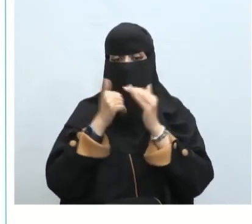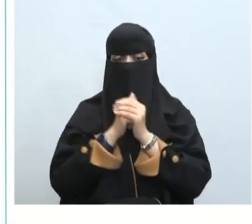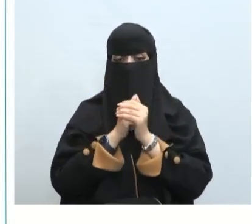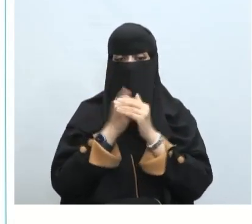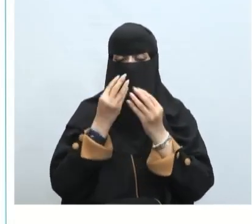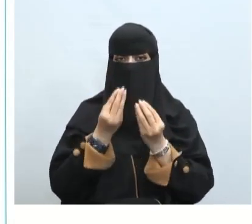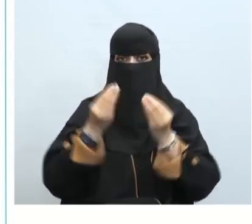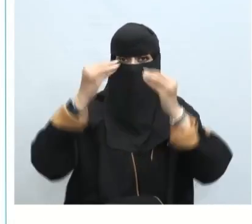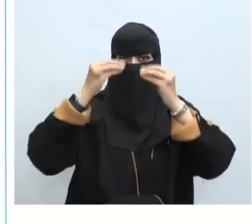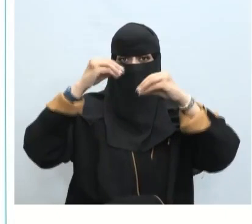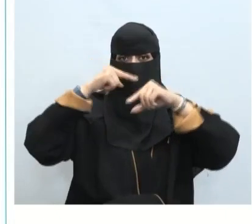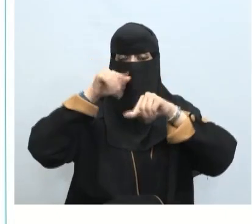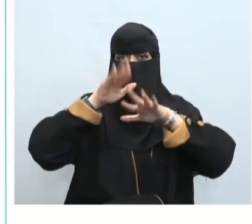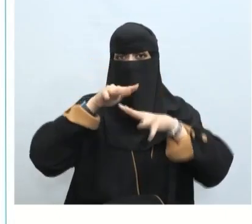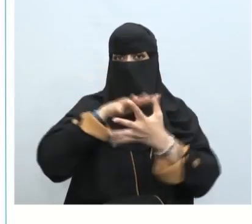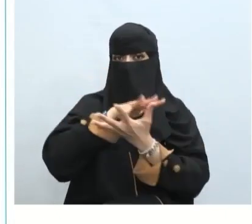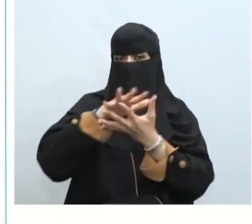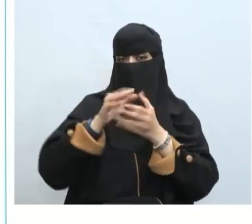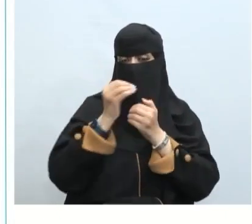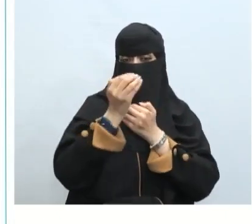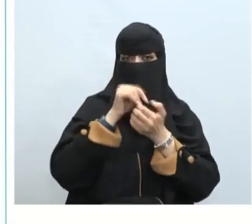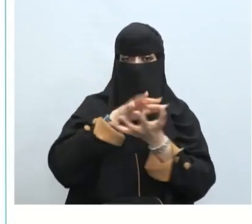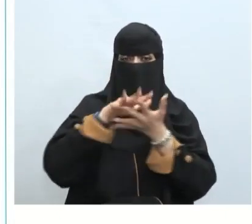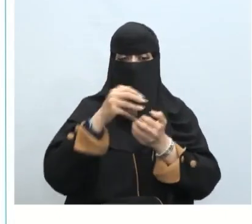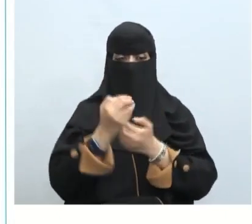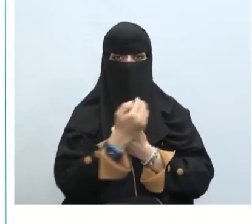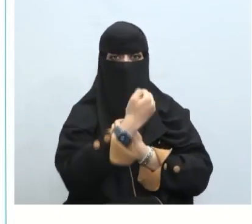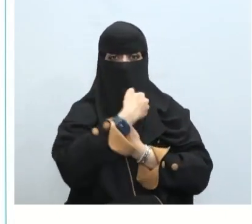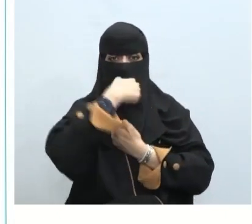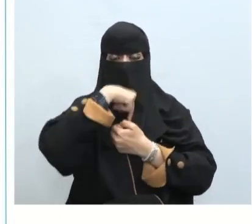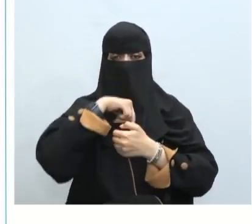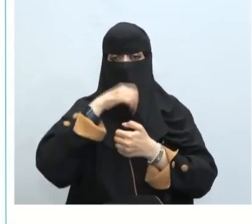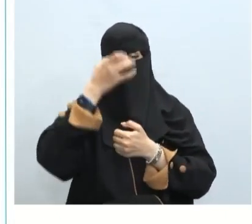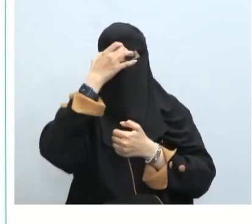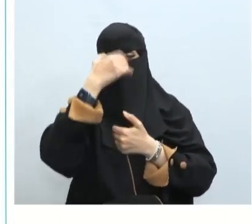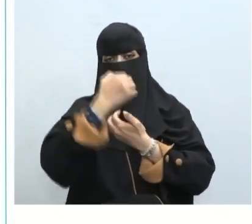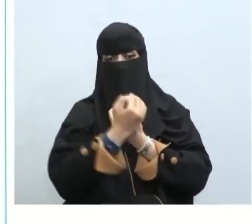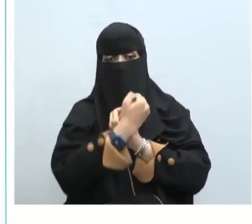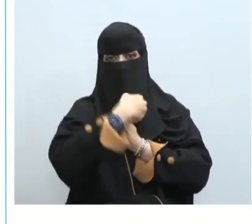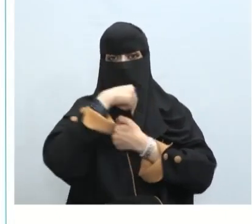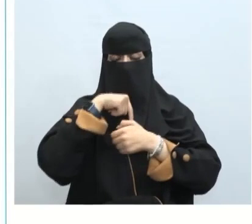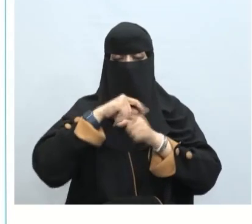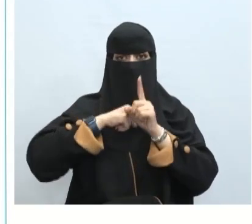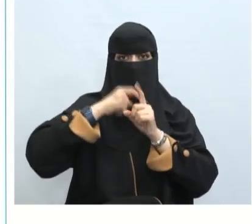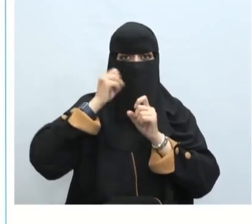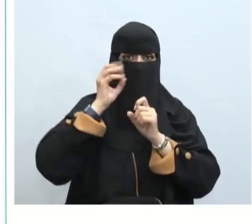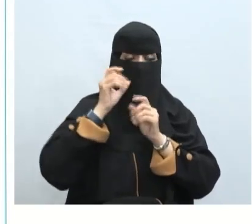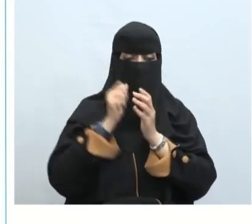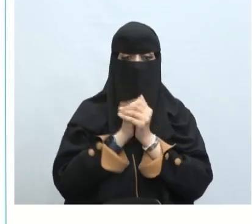من الاثار الاجتماعيه للبطاله زياده حالات الامراض النفسيه والعصبيه